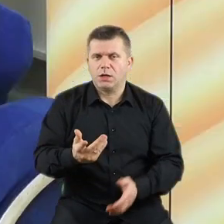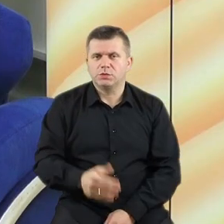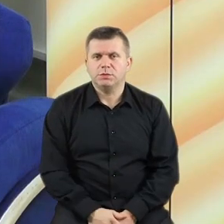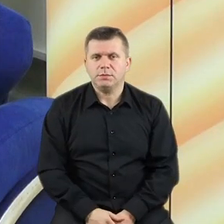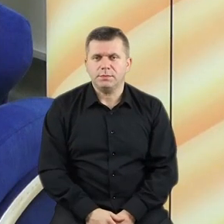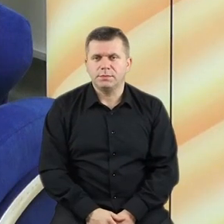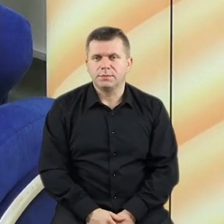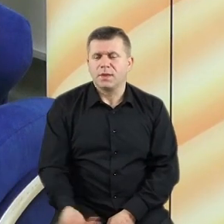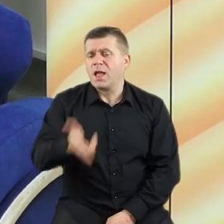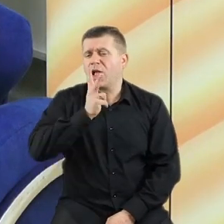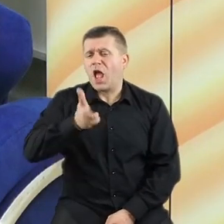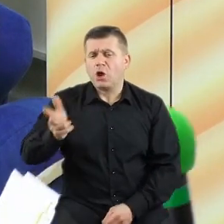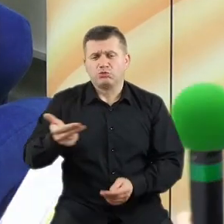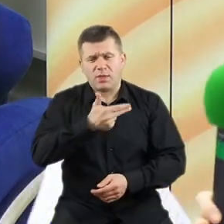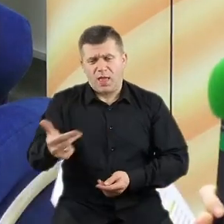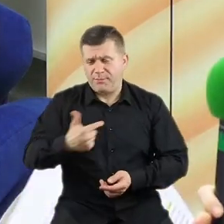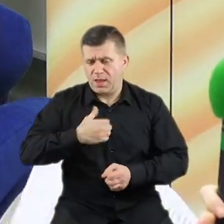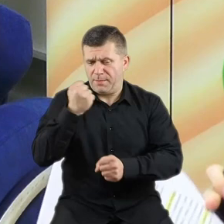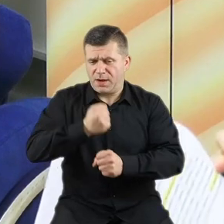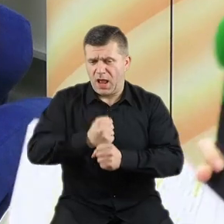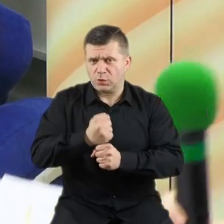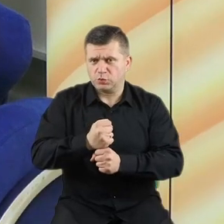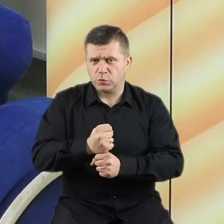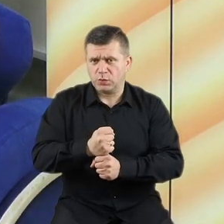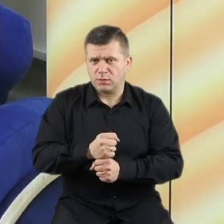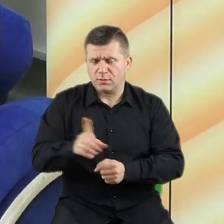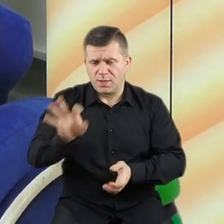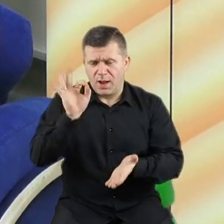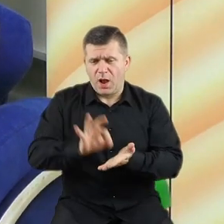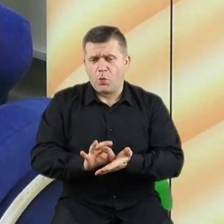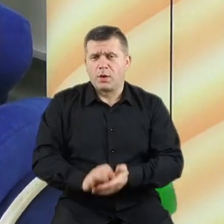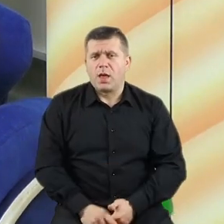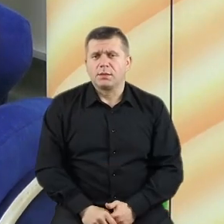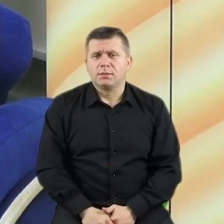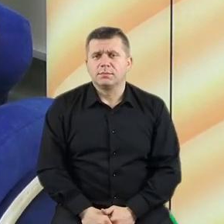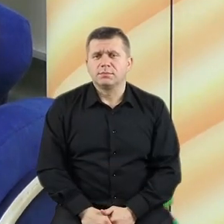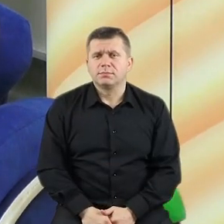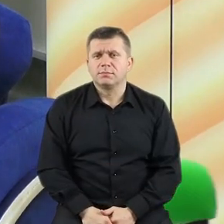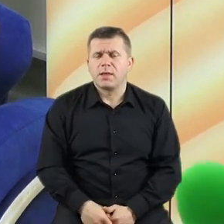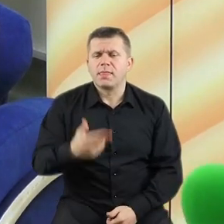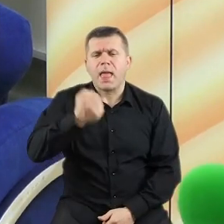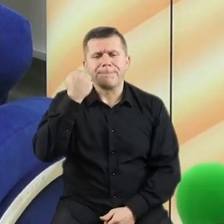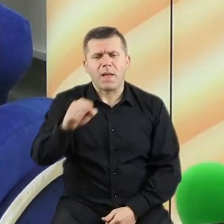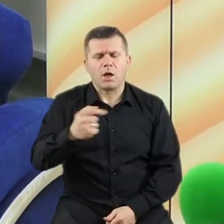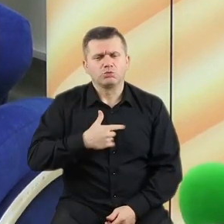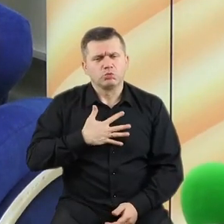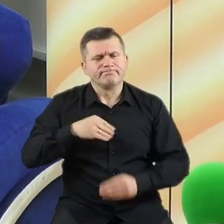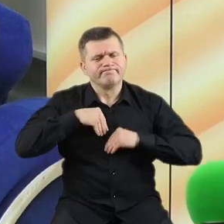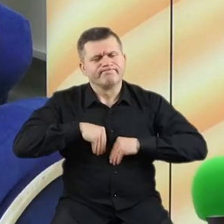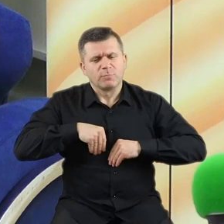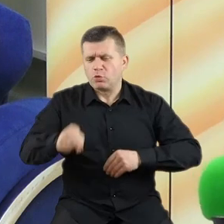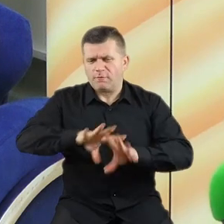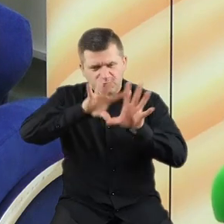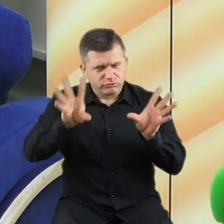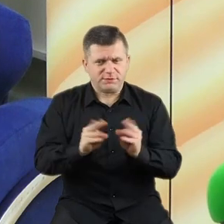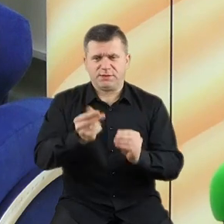co, to jest tak, że każdy temat, nad którym pracuję akurat, no, najbardziej we mnie tkwi. To wszystkie